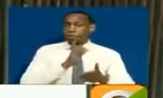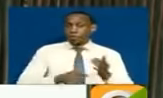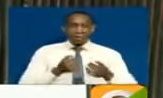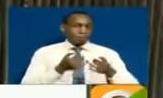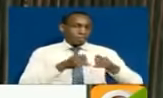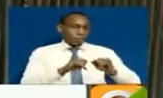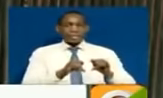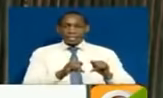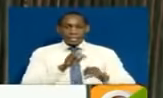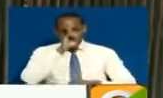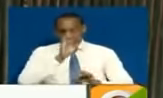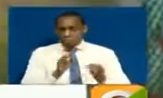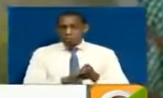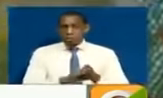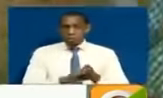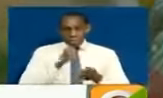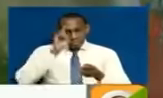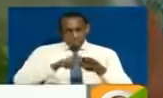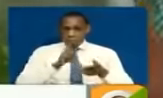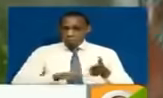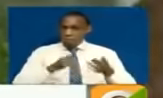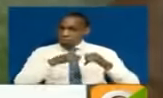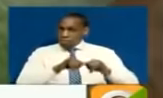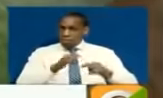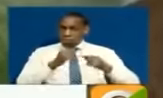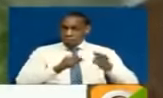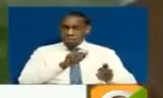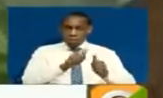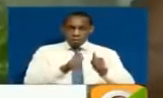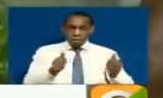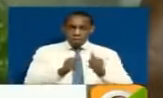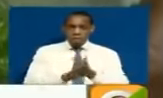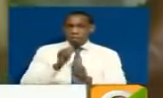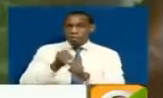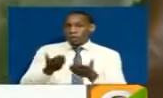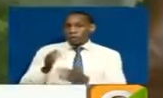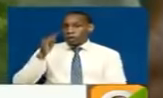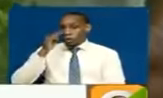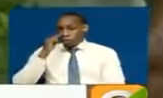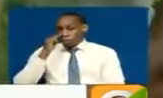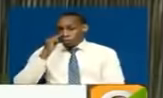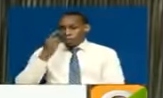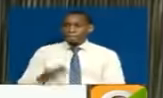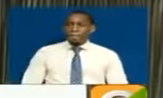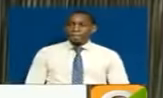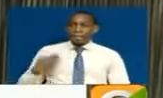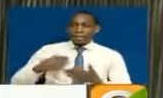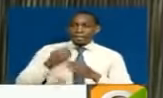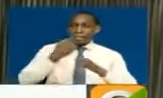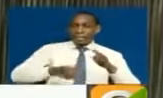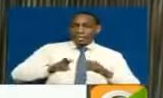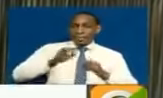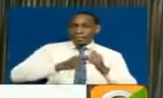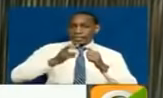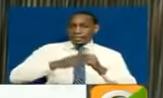nilikuwa najaribu tu kimchezo, nikiona wacha nione kama itaendelea vizuri, na nilikuwa nafanya kazi kwa nyumba until